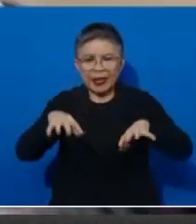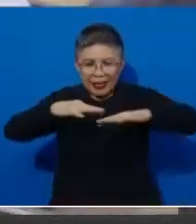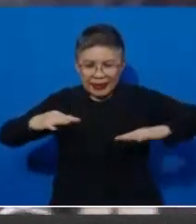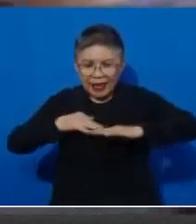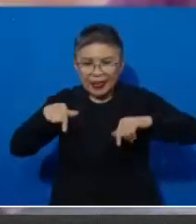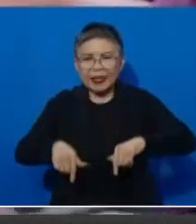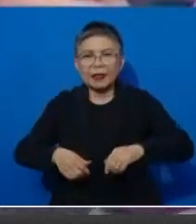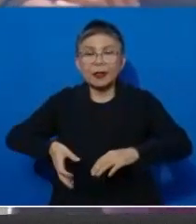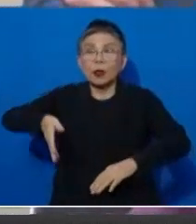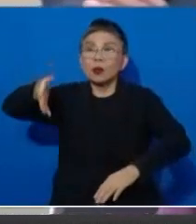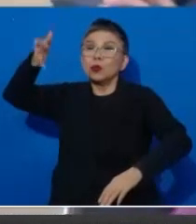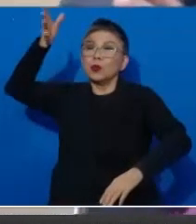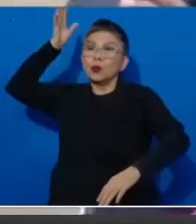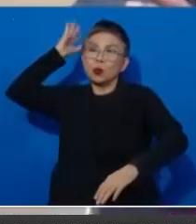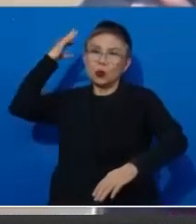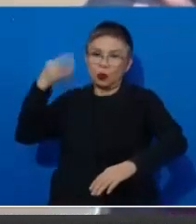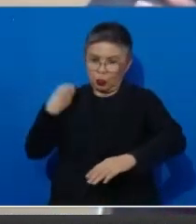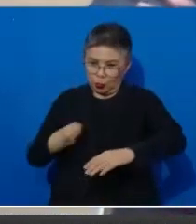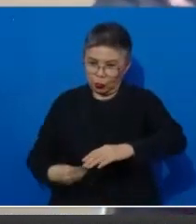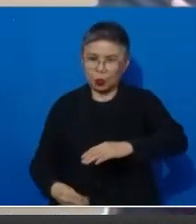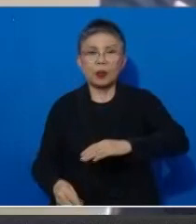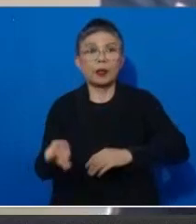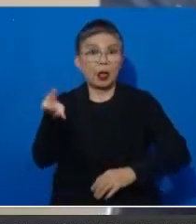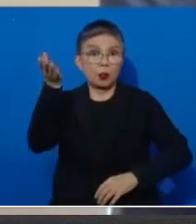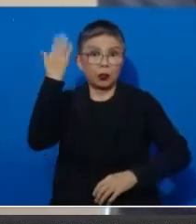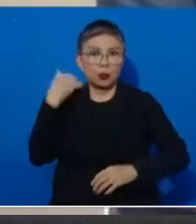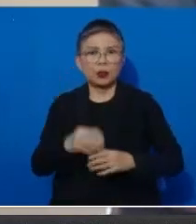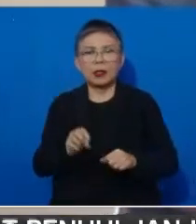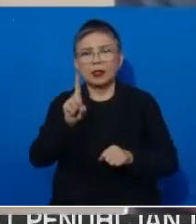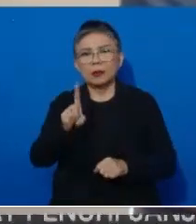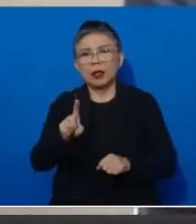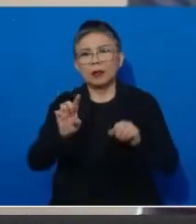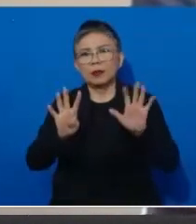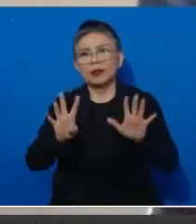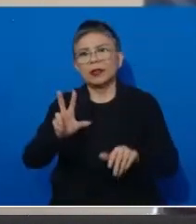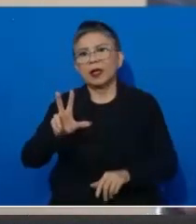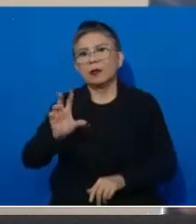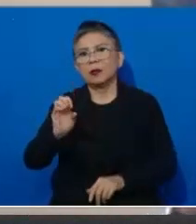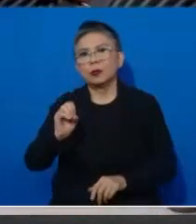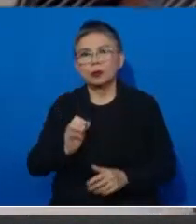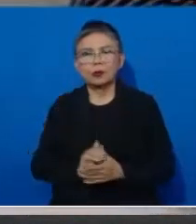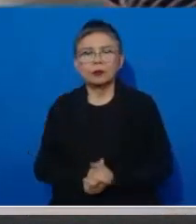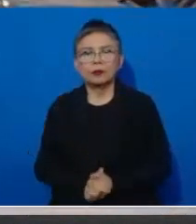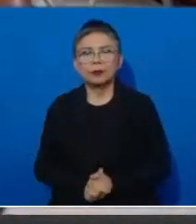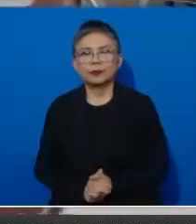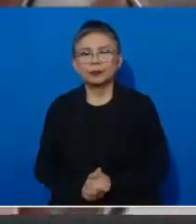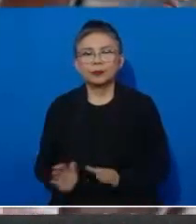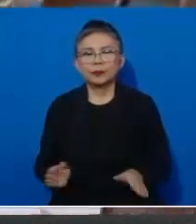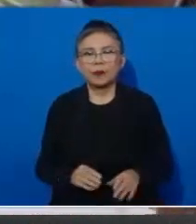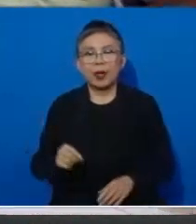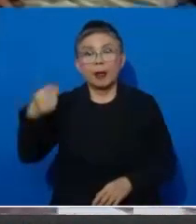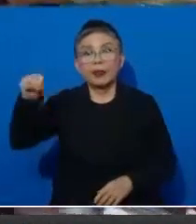bahwa lahan yang digusur telah ditempati oleh nenek moyang mereka sejak sebelum kemerdekaan atau 1930. Sementara